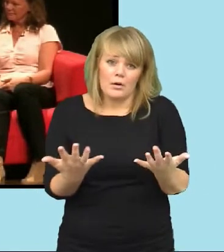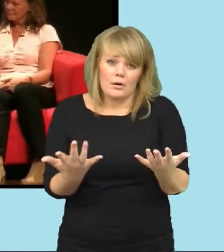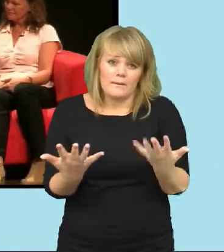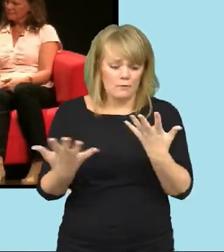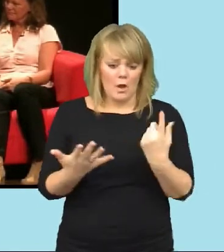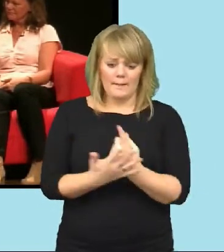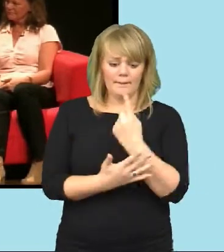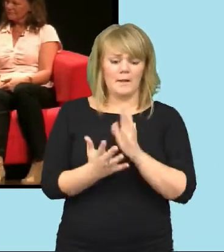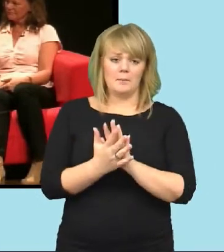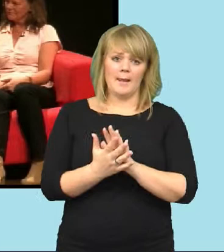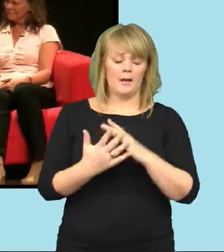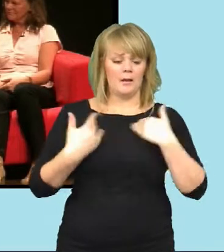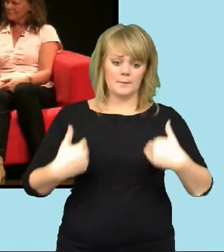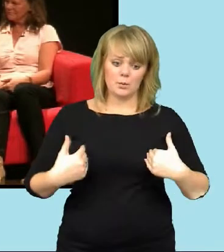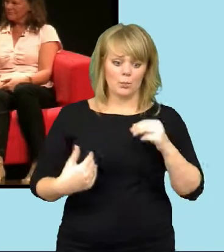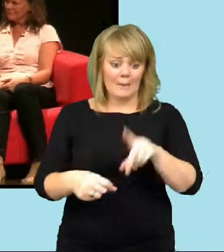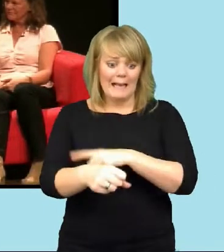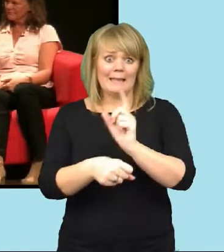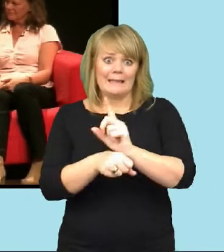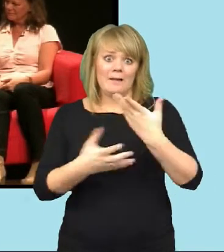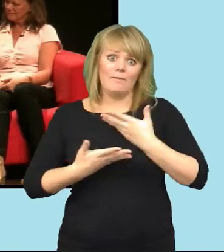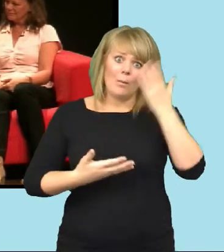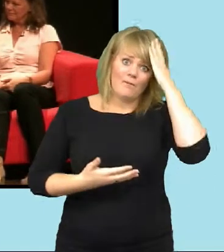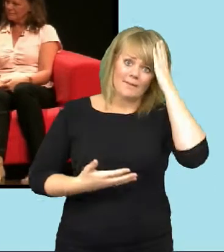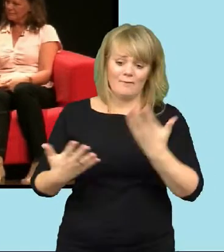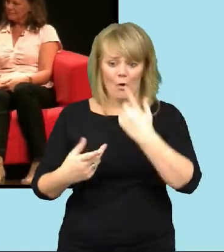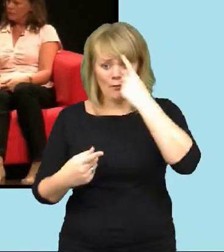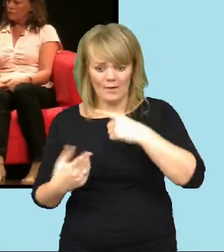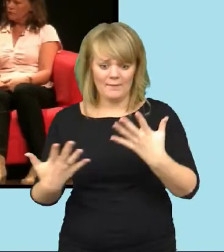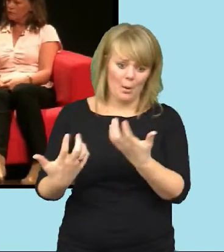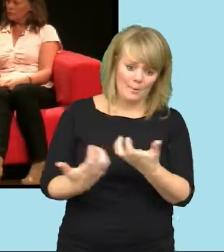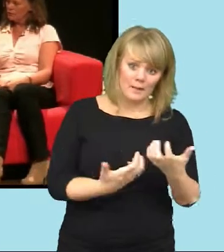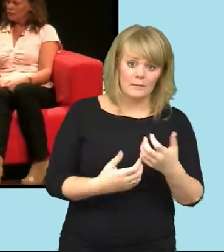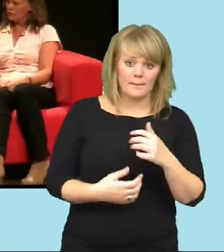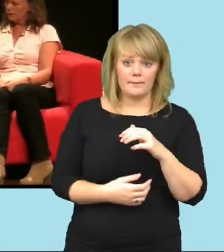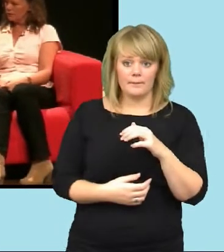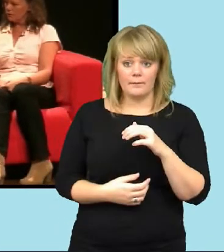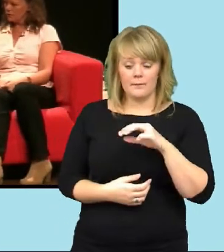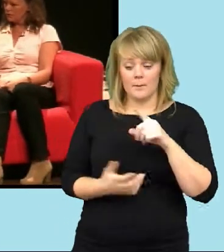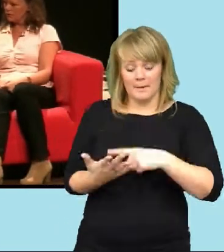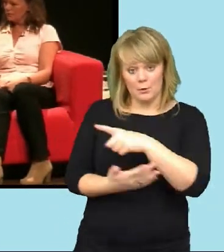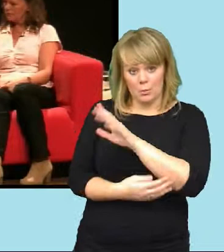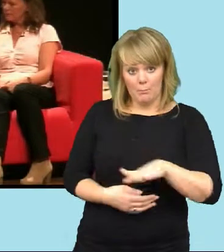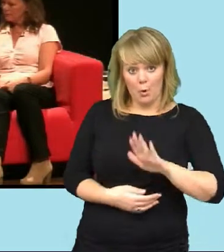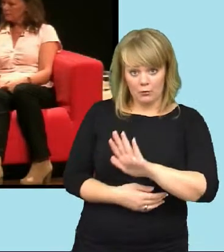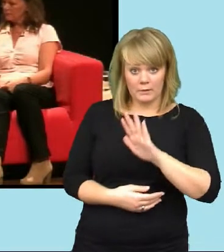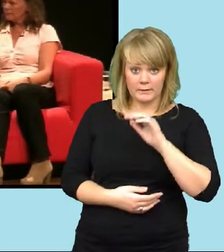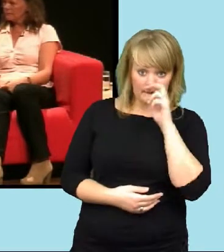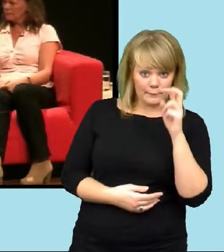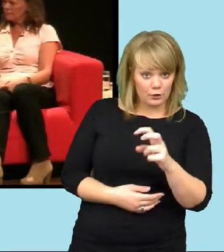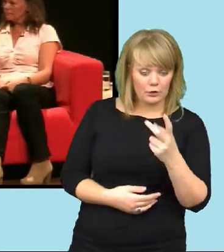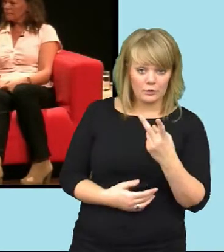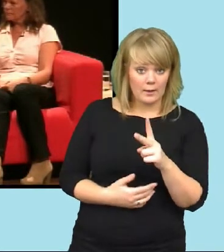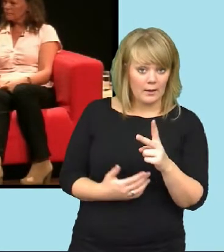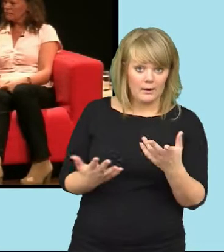Vad händer med en när man hela tiden får höra om ens fel och brister, så att säga? Menar du från barnets synvinkel eller från oss? Ja, eller